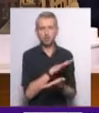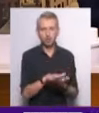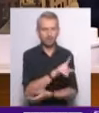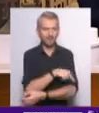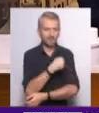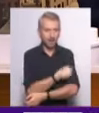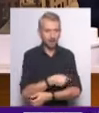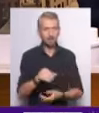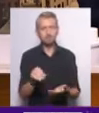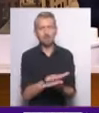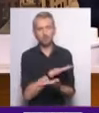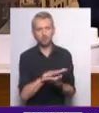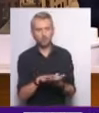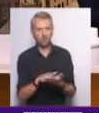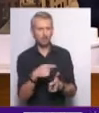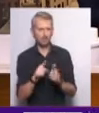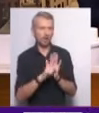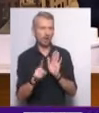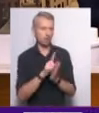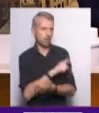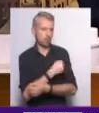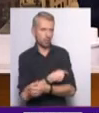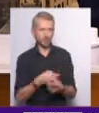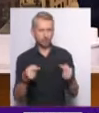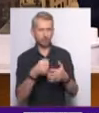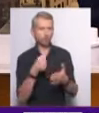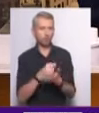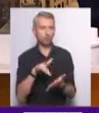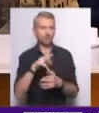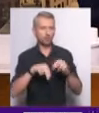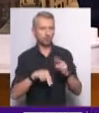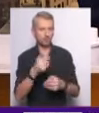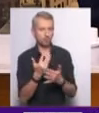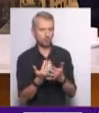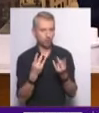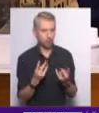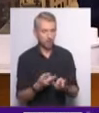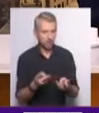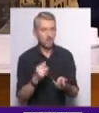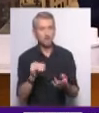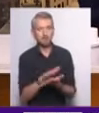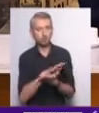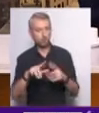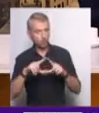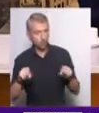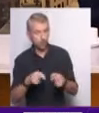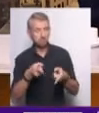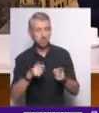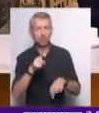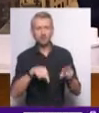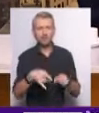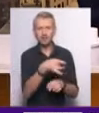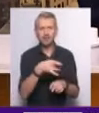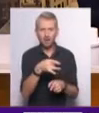лікарні і безкоштовні чи амбулаторії, відповідно до містобудівних потреб, і безкоштовні школи. Дійсно, в деяких районах школи не